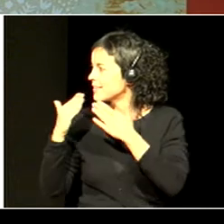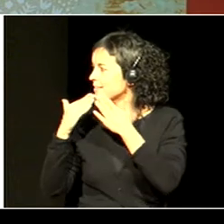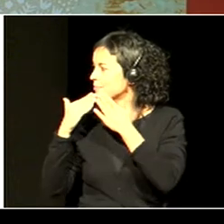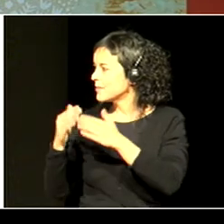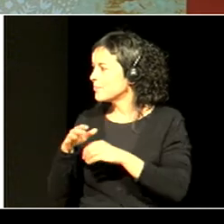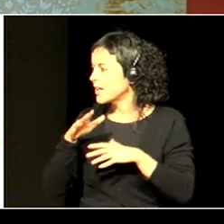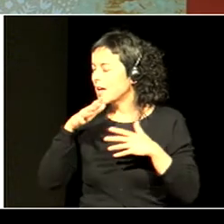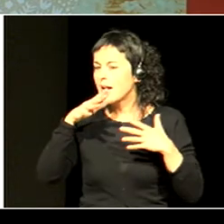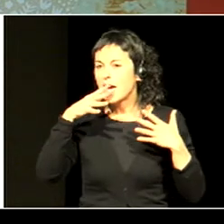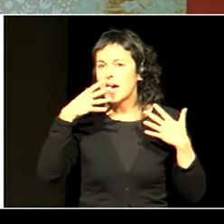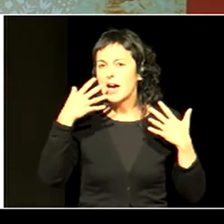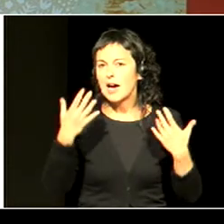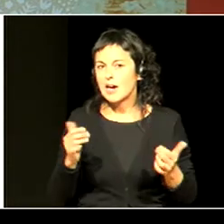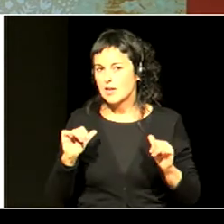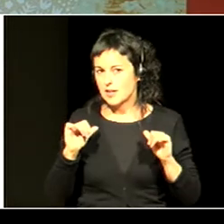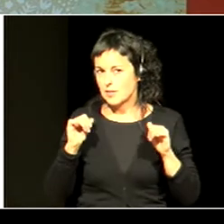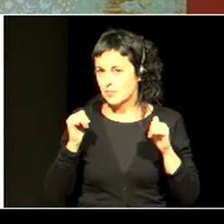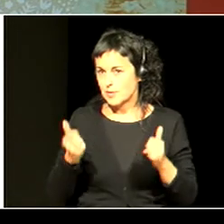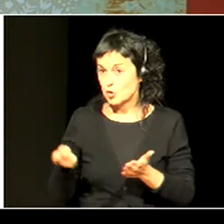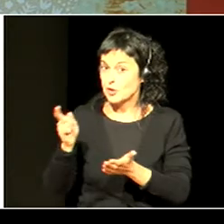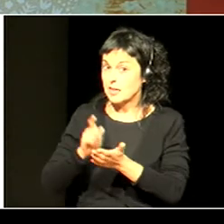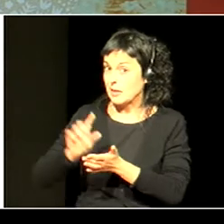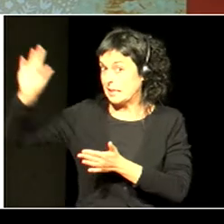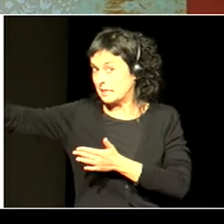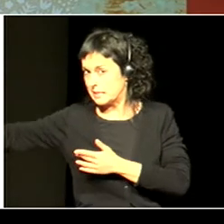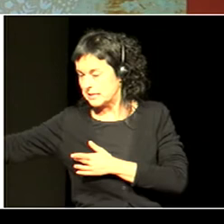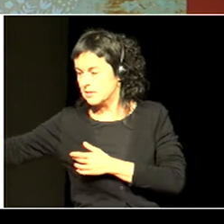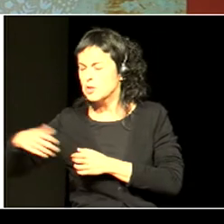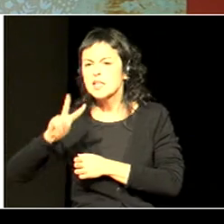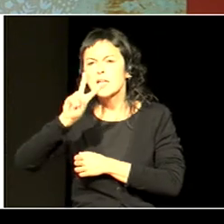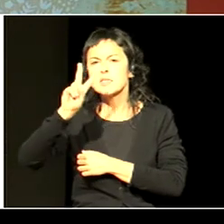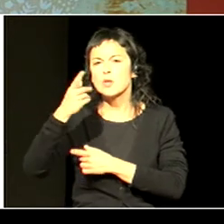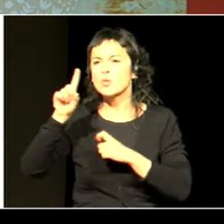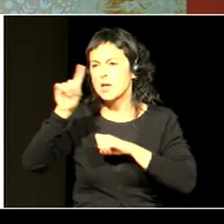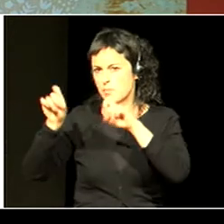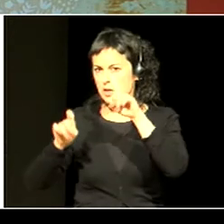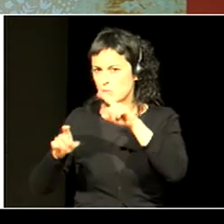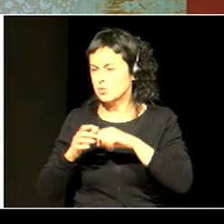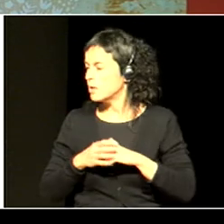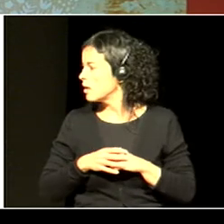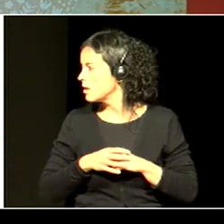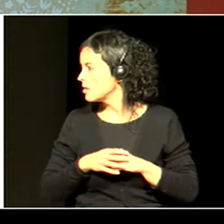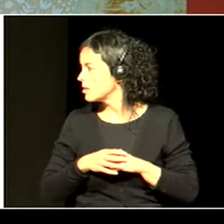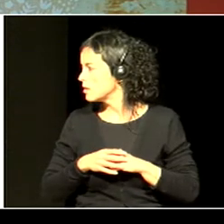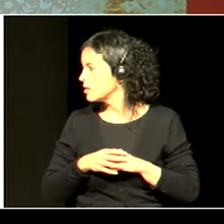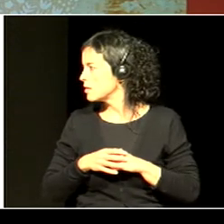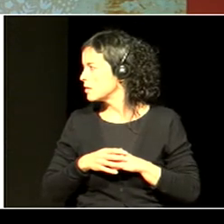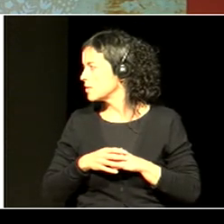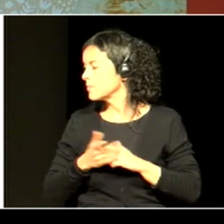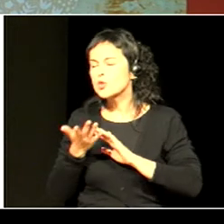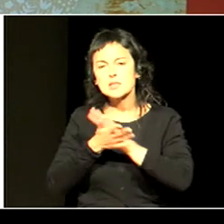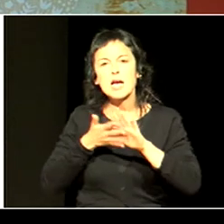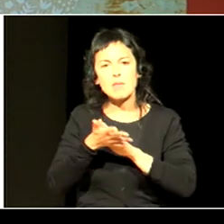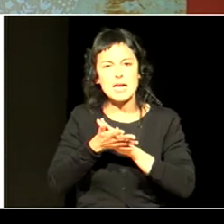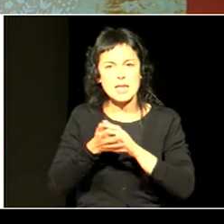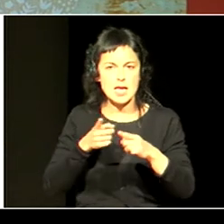berriro ere hasiko gara Xabierrekin, da bigarren galdera izango litzateke, oen joango gara koordinazioaren paperaren